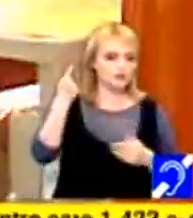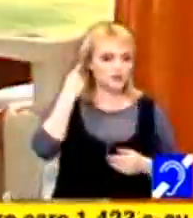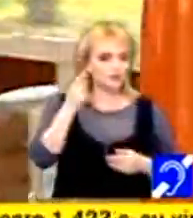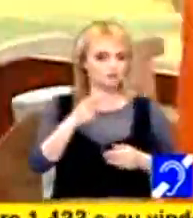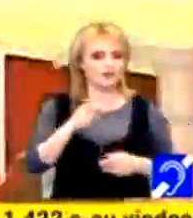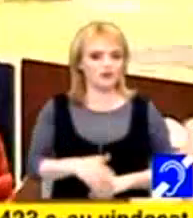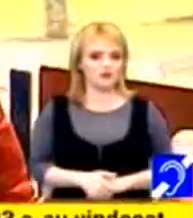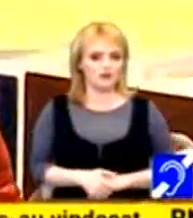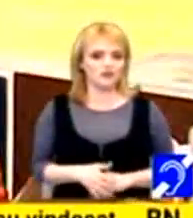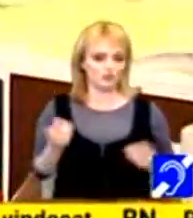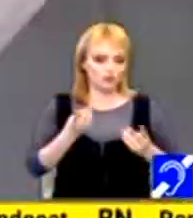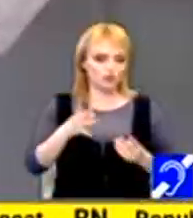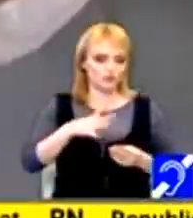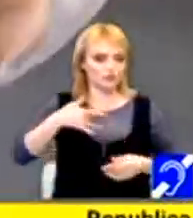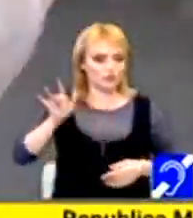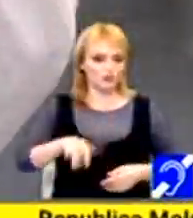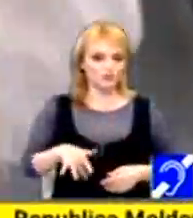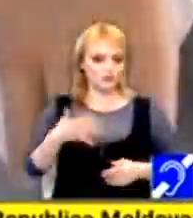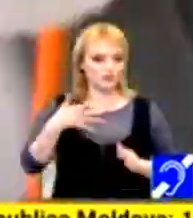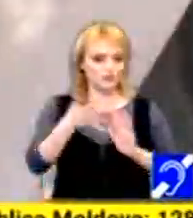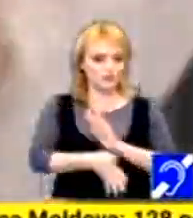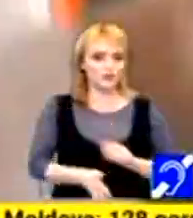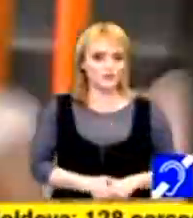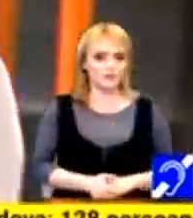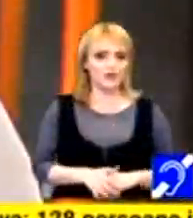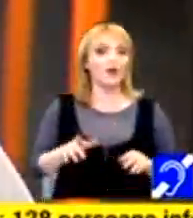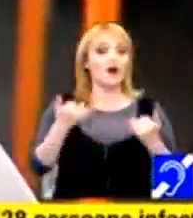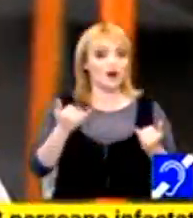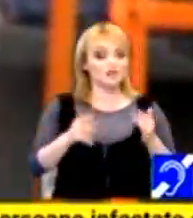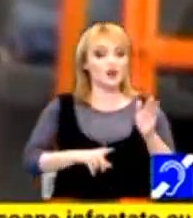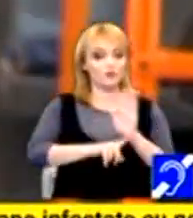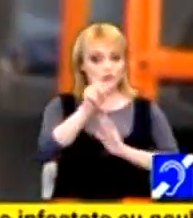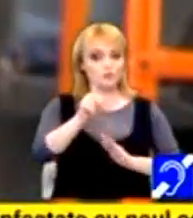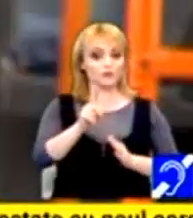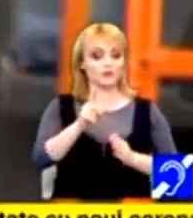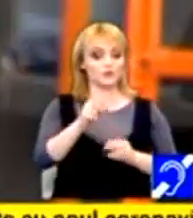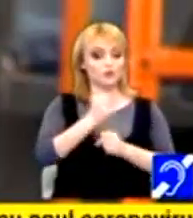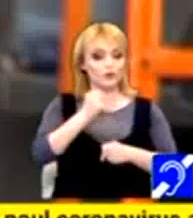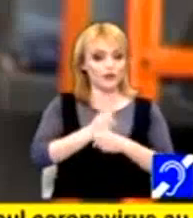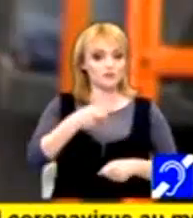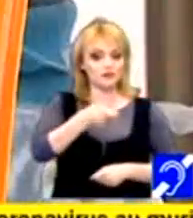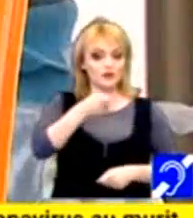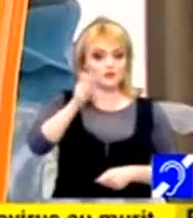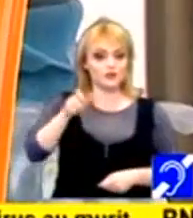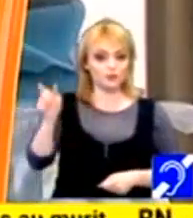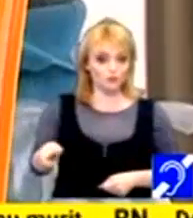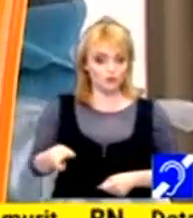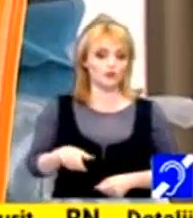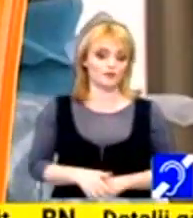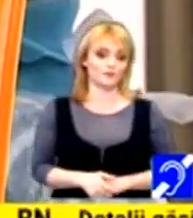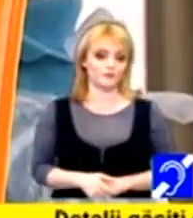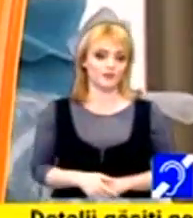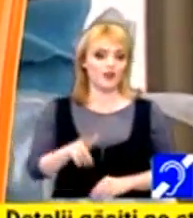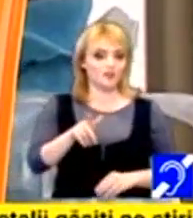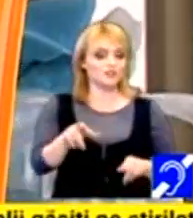funcționeze trebuie să aibă consecințe. Și pentru că tot de astăzi au revenit taxatorii la serviciu, autoritățile au luat măsuri suplimentare